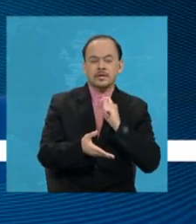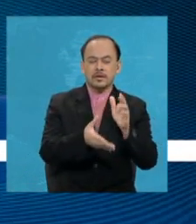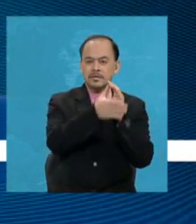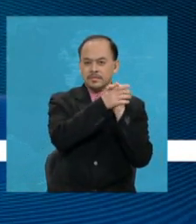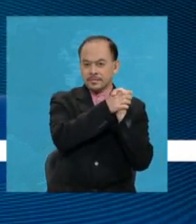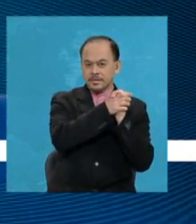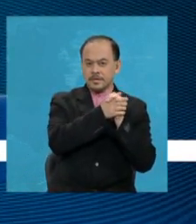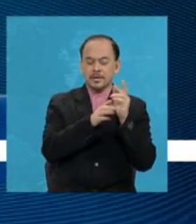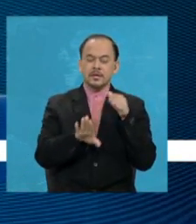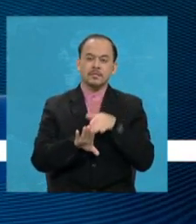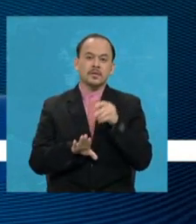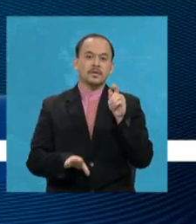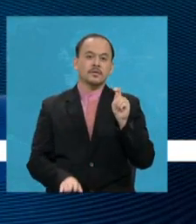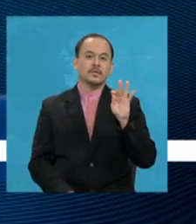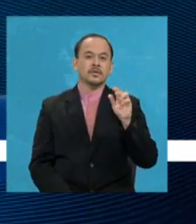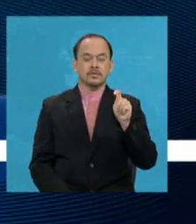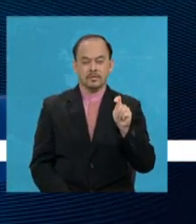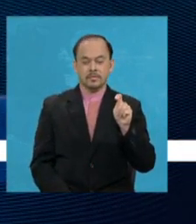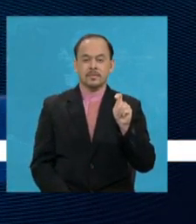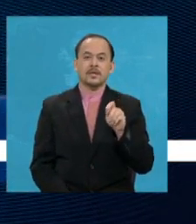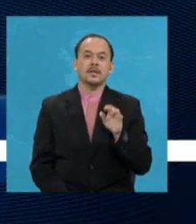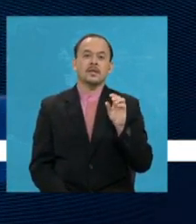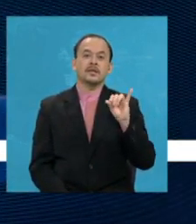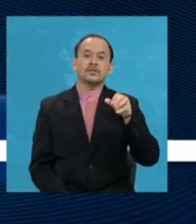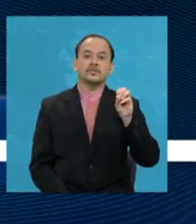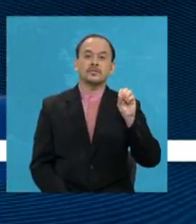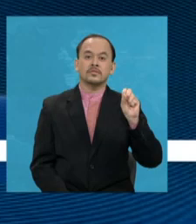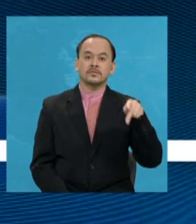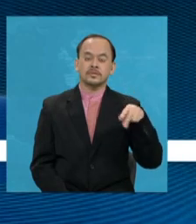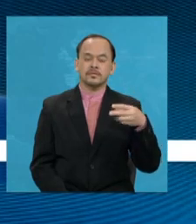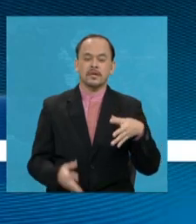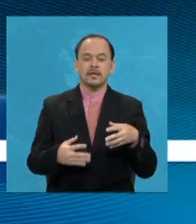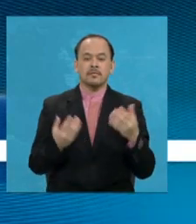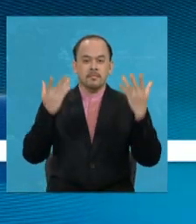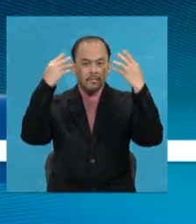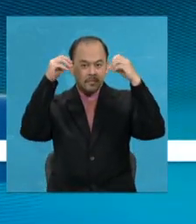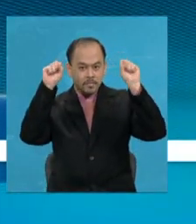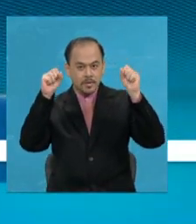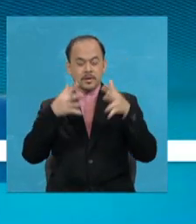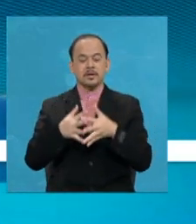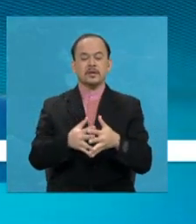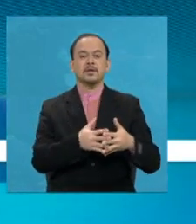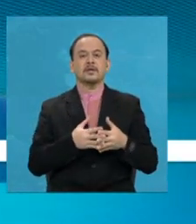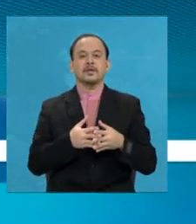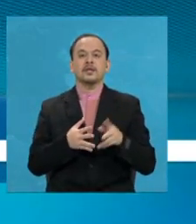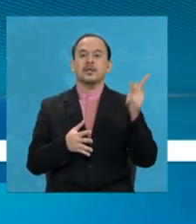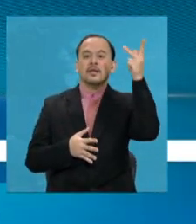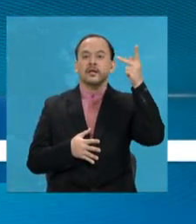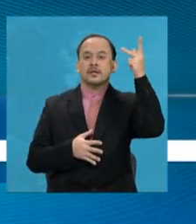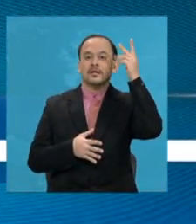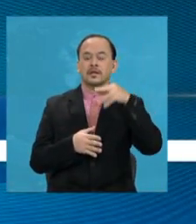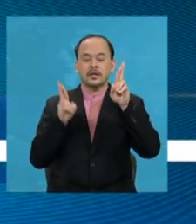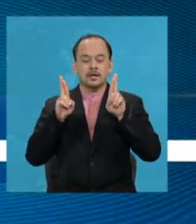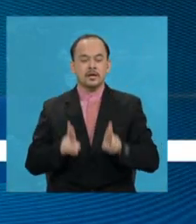perlu tetesan tahniah kepada Tuhan yang terutama Joseph Abay tentunya presiden Amerika Serikat kerajaan dan